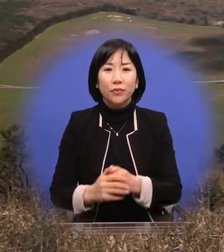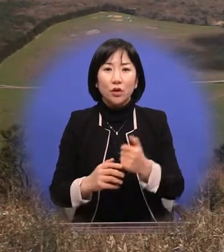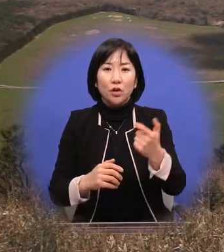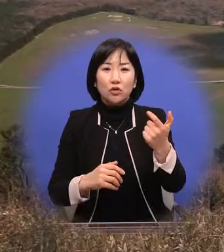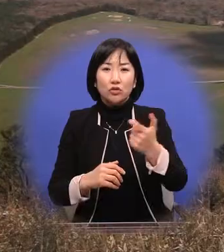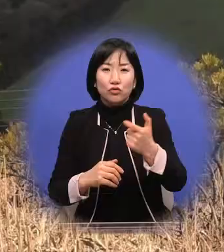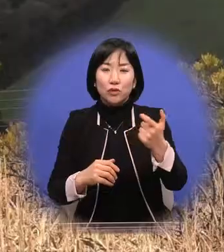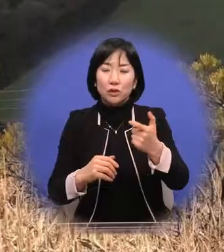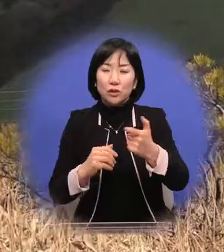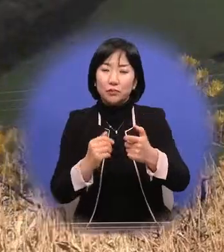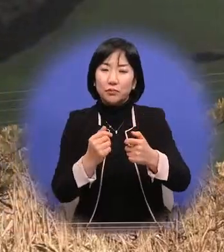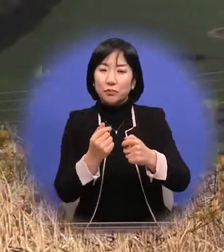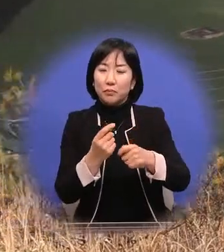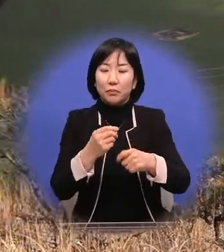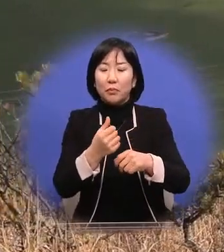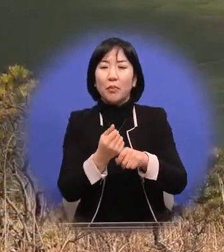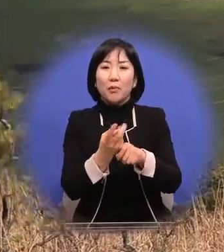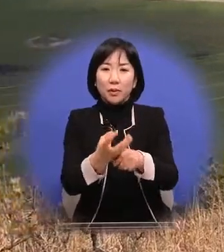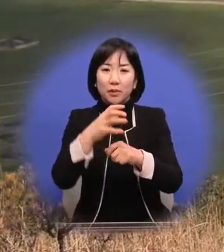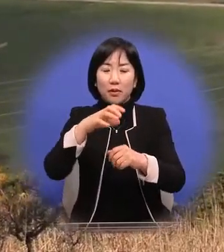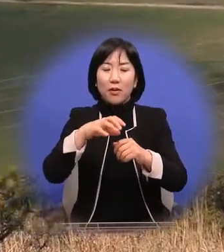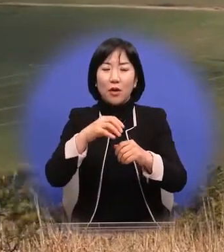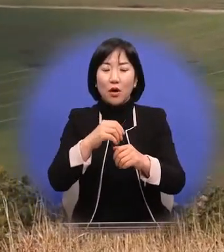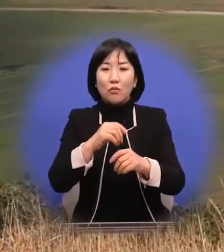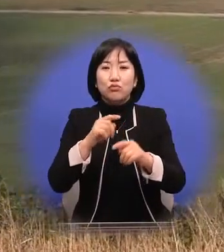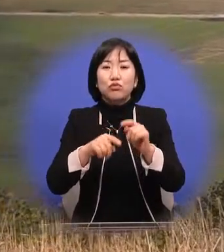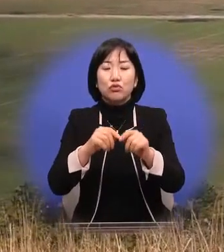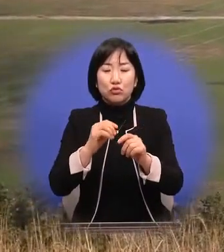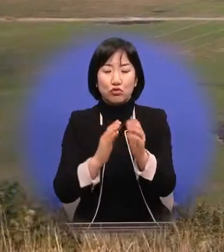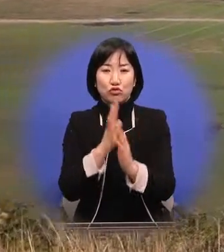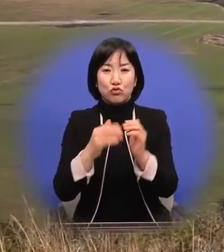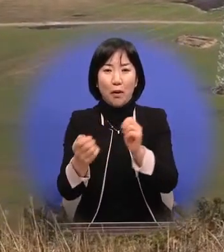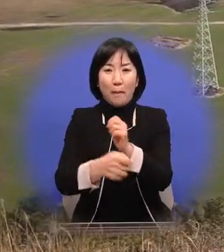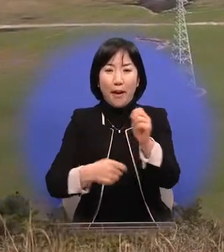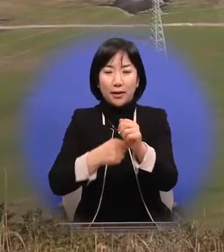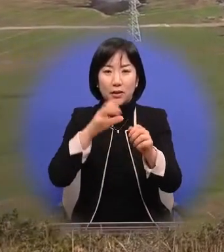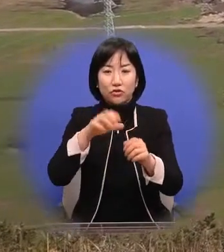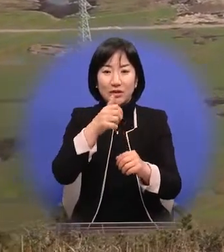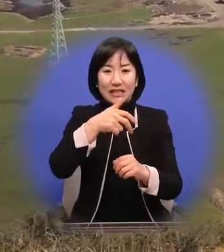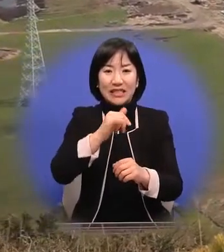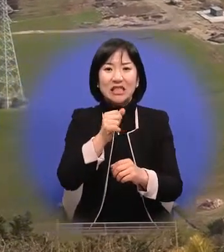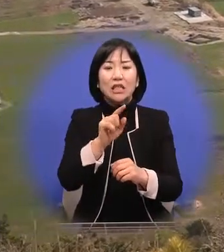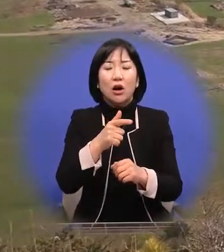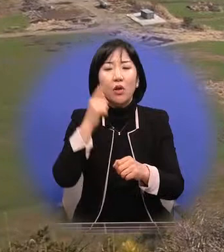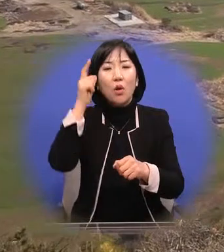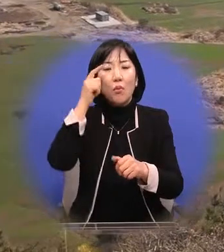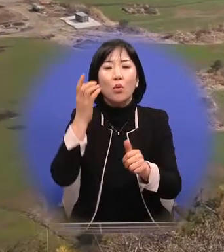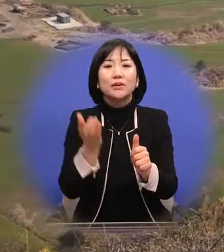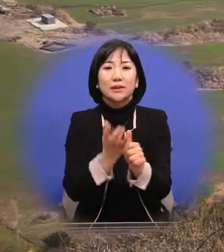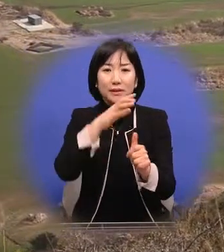62만 평화미터의 초원에서는 풀베기 작업이 한창입니다. 바로 지원목장입니다.